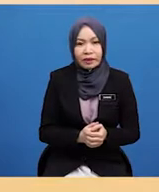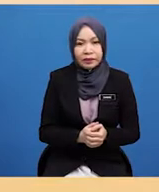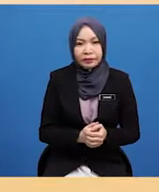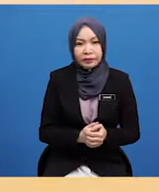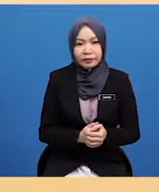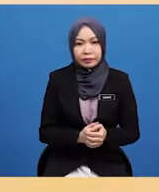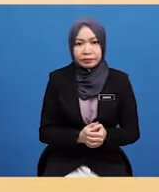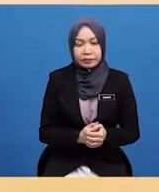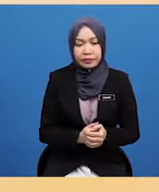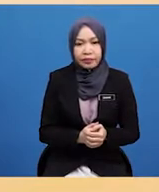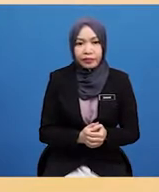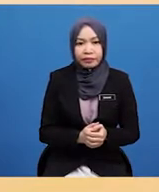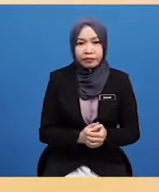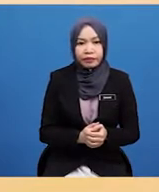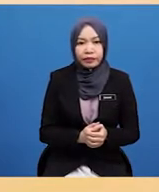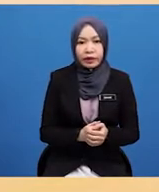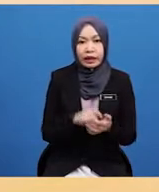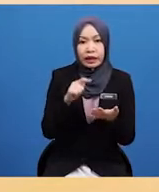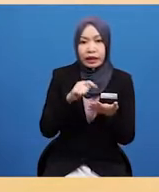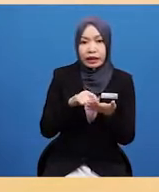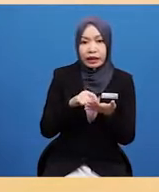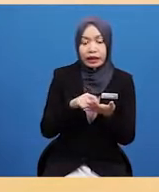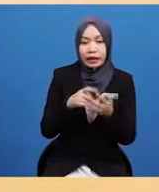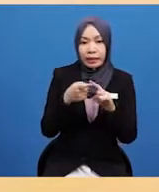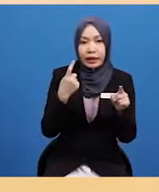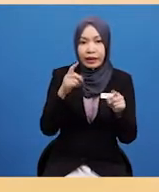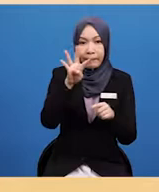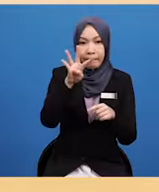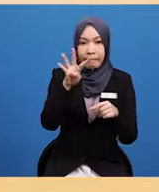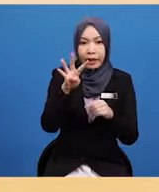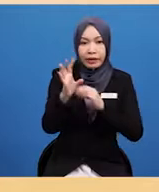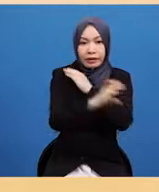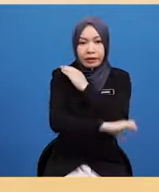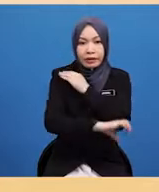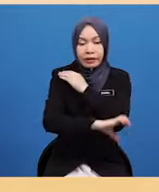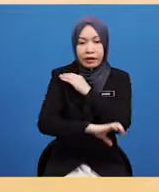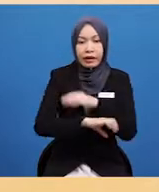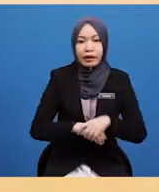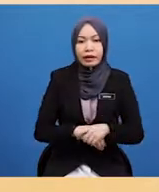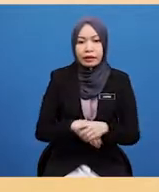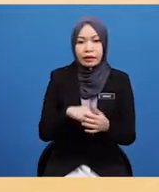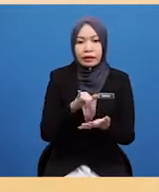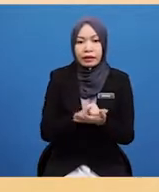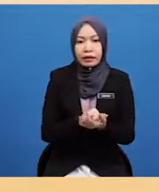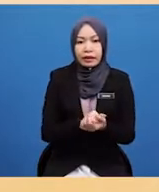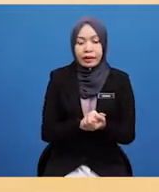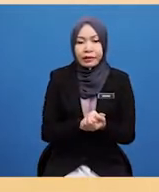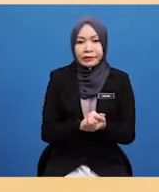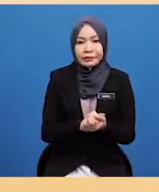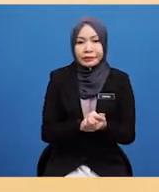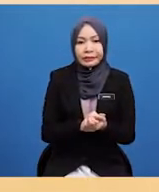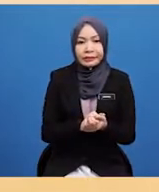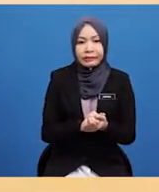Kuasa Tengah dianggotai oleh 4 negara iaitu Jerman, Austria-Hungary, Bulgaria